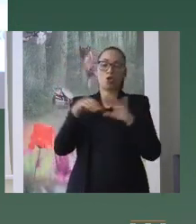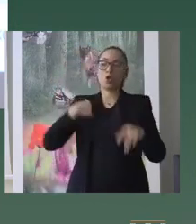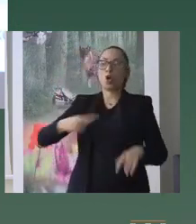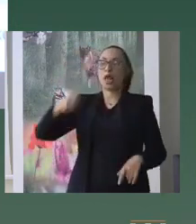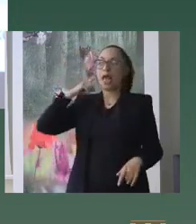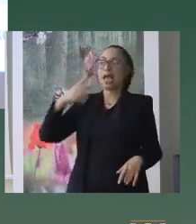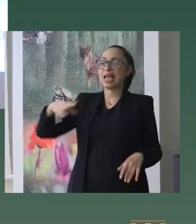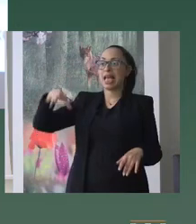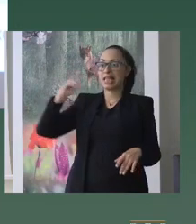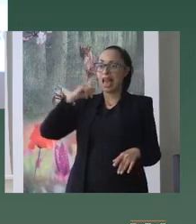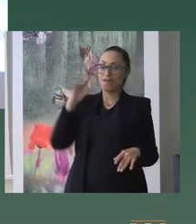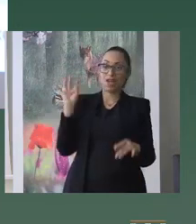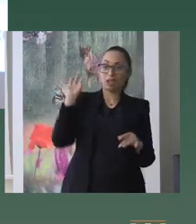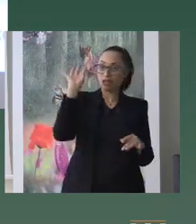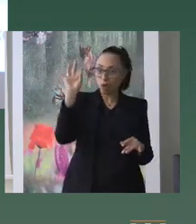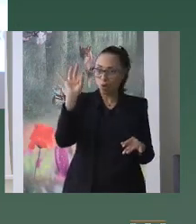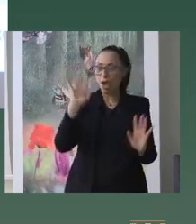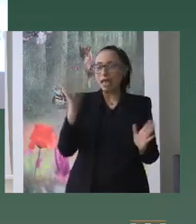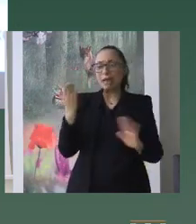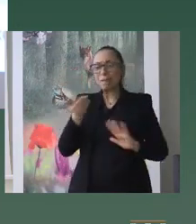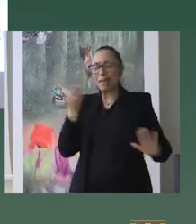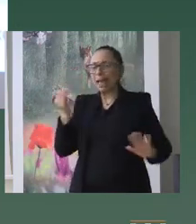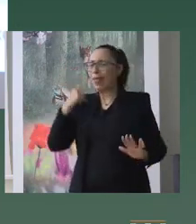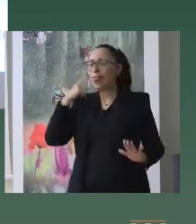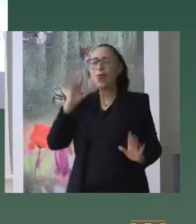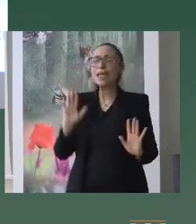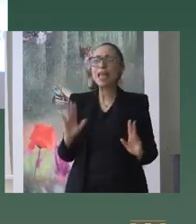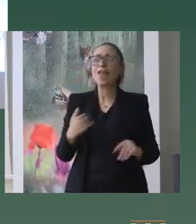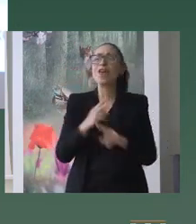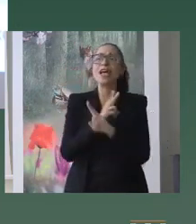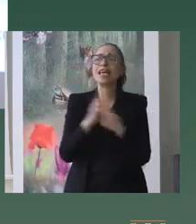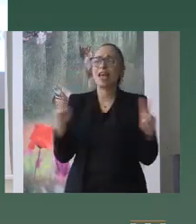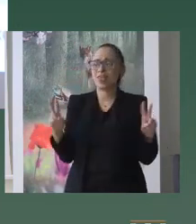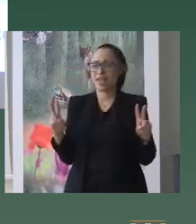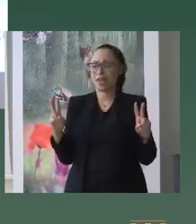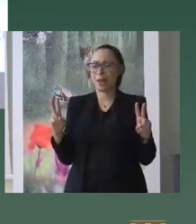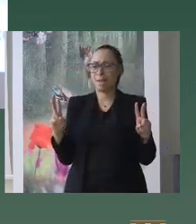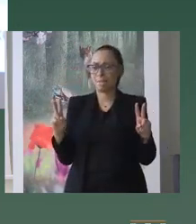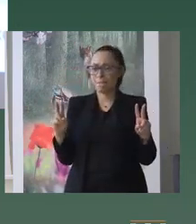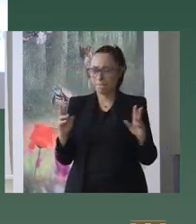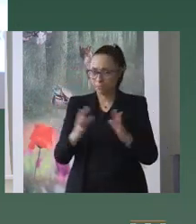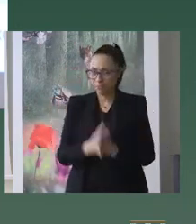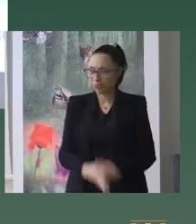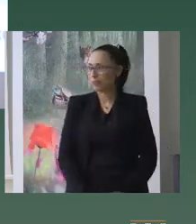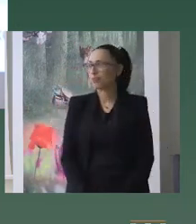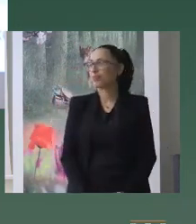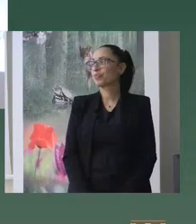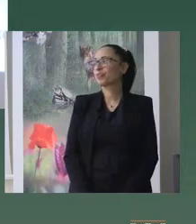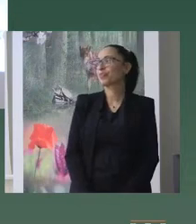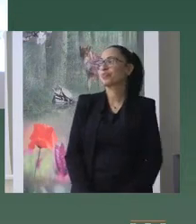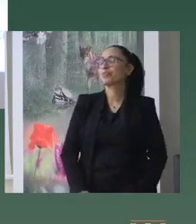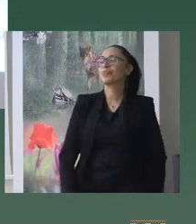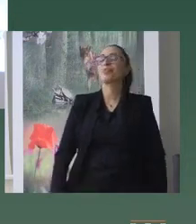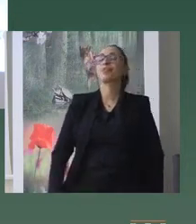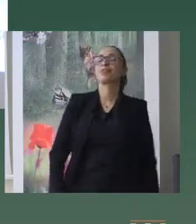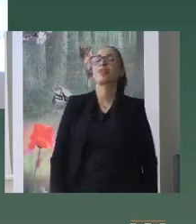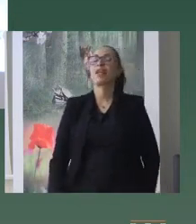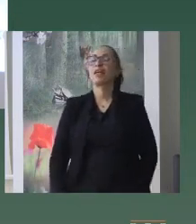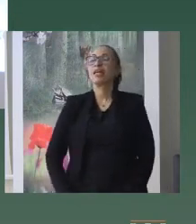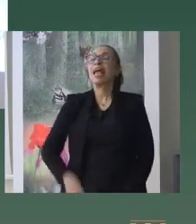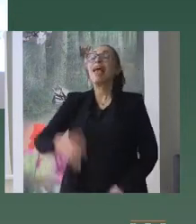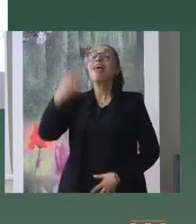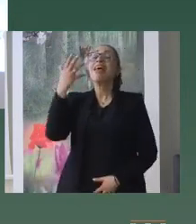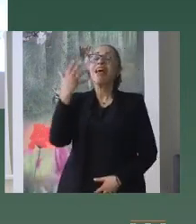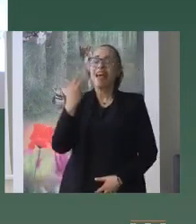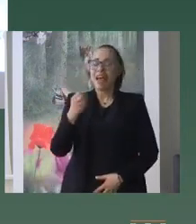έχει. Ναι. Και γιατί θα έλεγα ότι ναι, ότι έχει θέσει ως στόχο. Έχει, έτσι έχει,